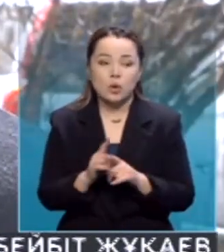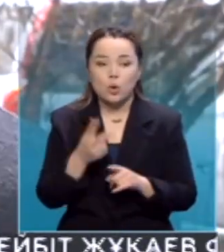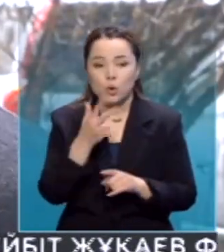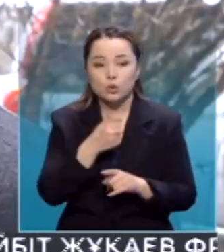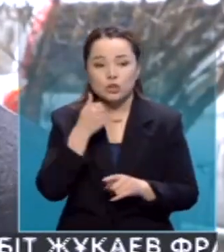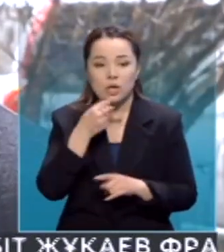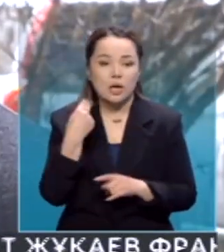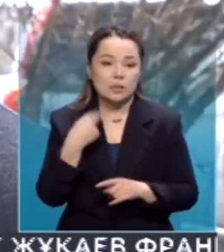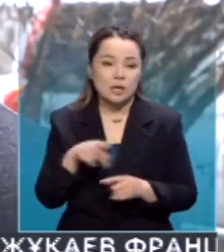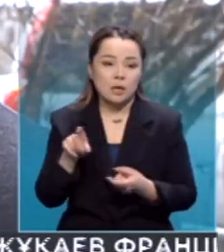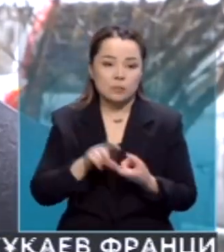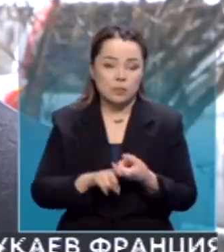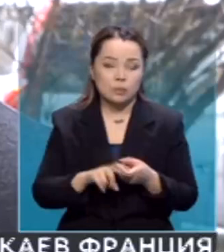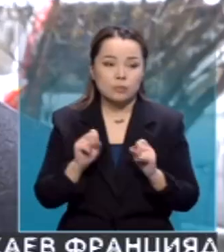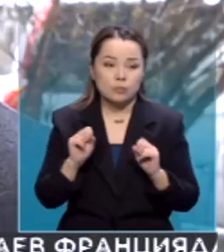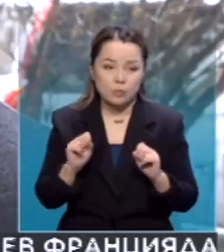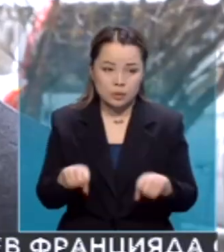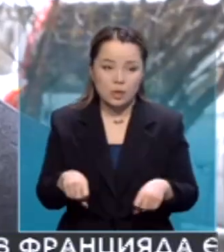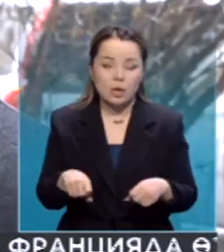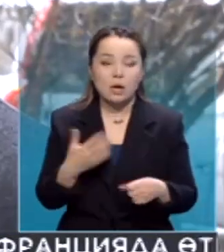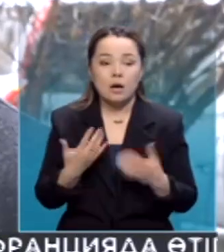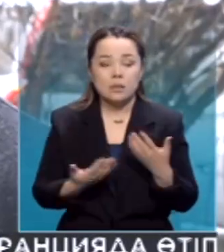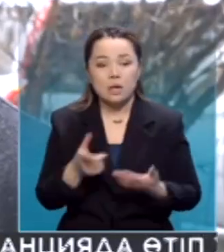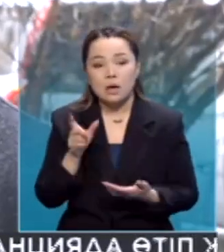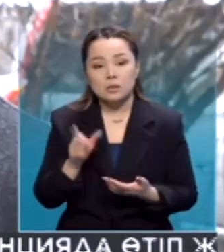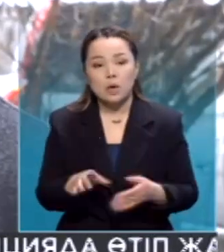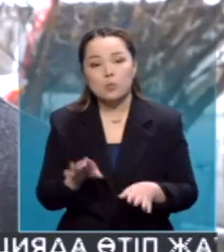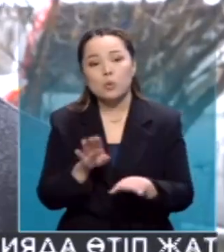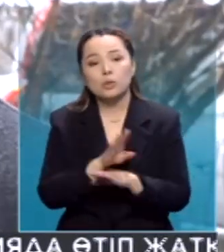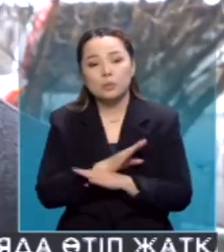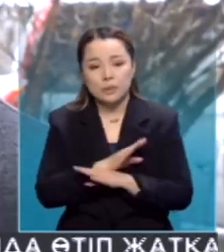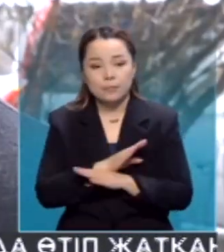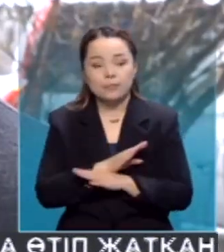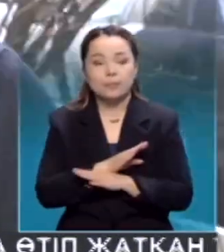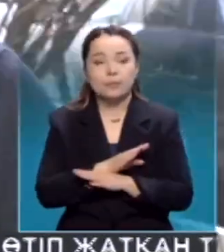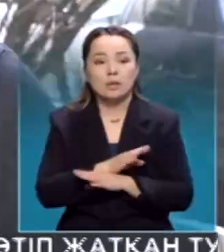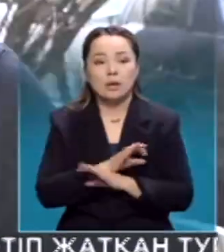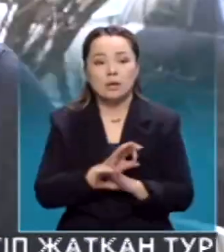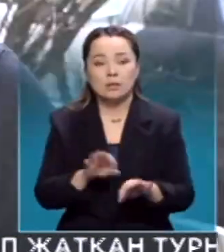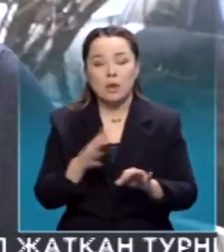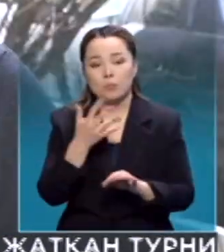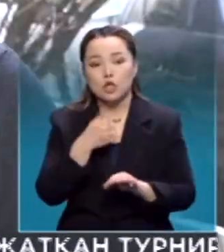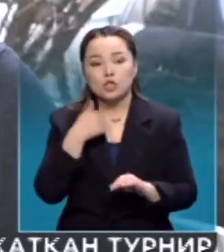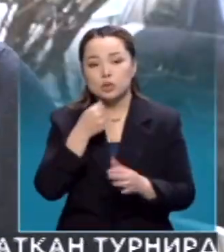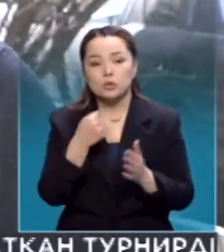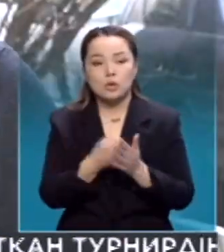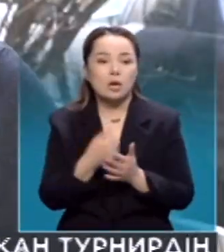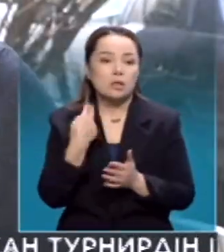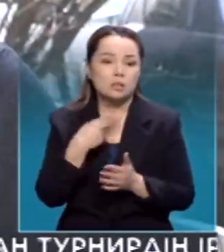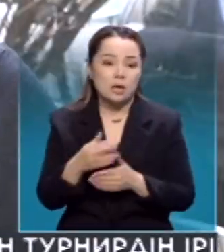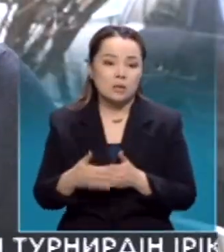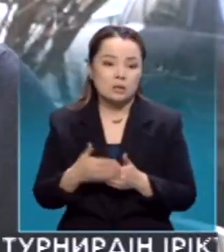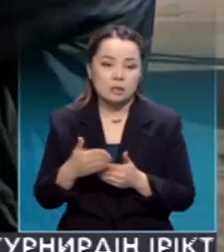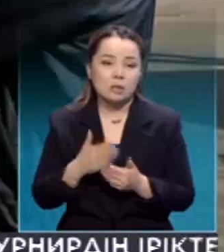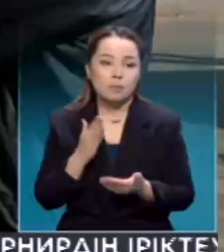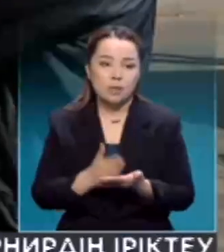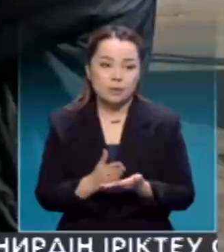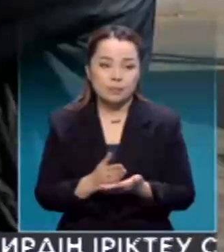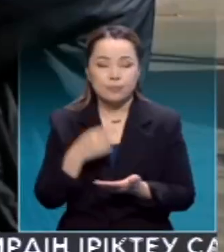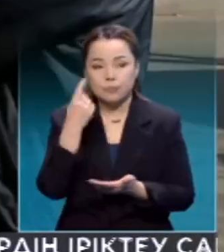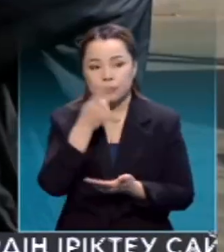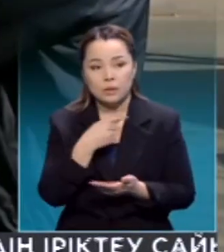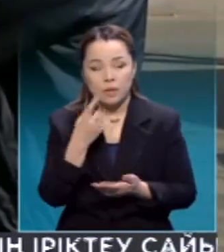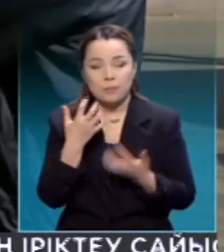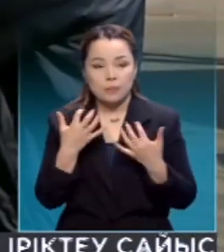дейін бас бостандығынан айыру мүмкін. Егер адам өліміне келетін болса 5 жылға дейін бас бостандығынан айыруы мүмкін.